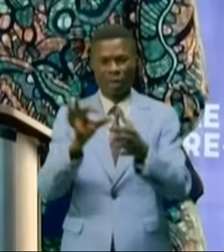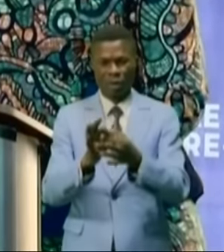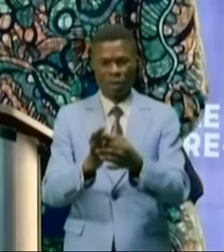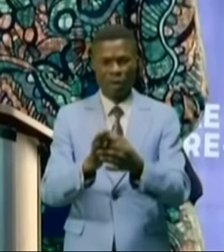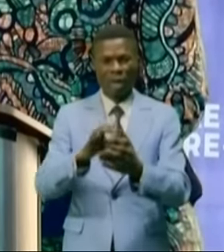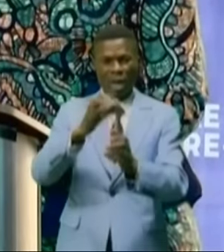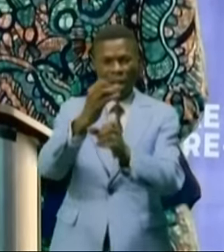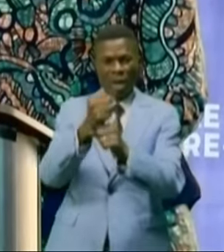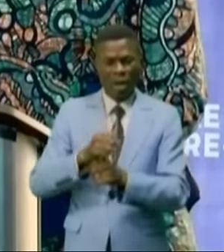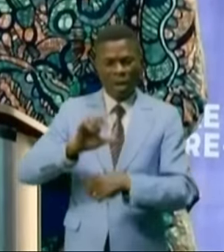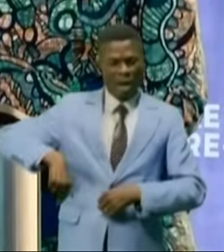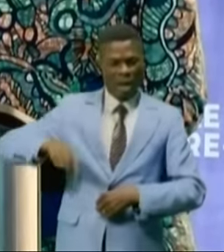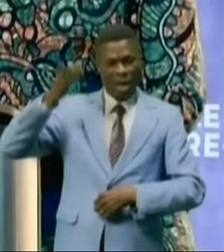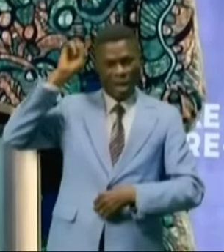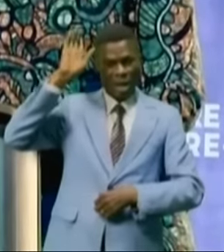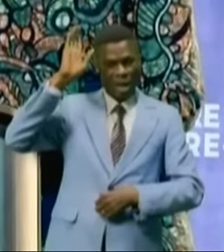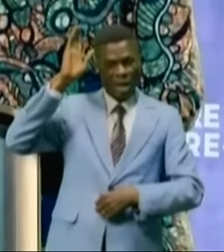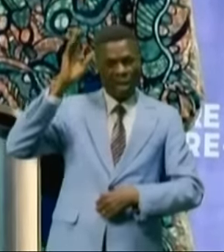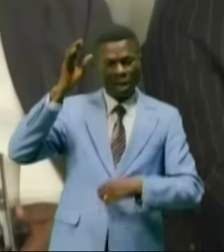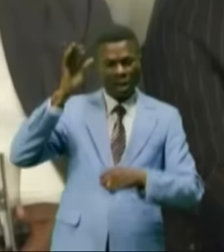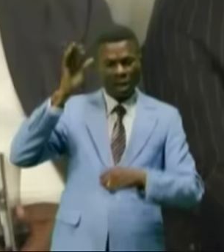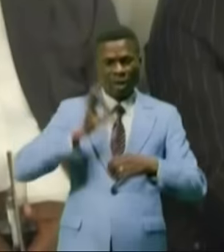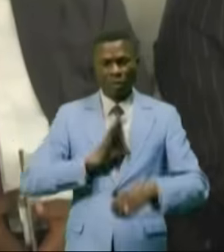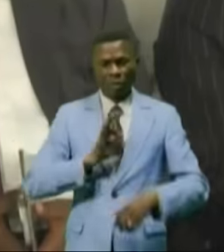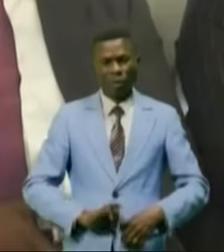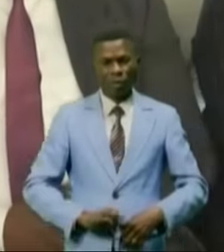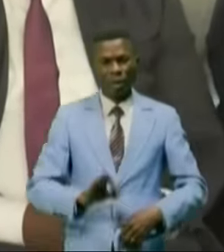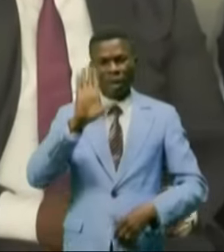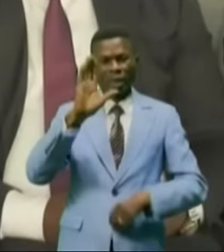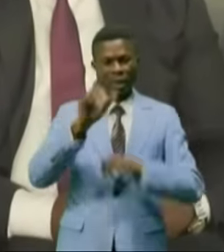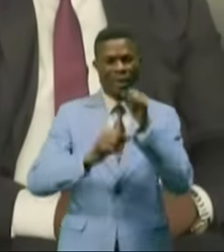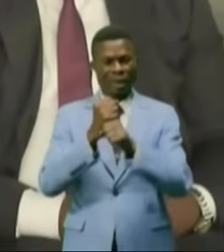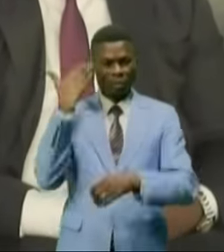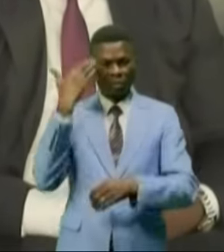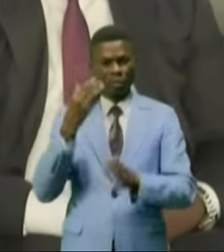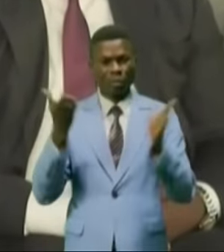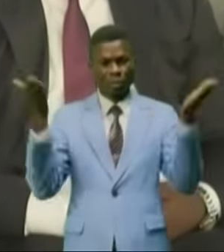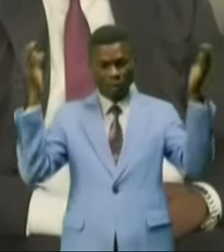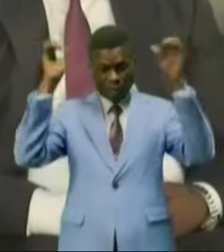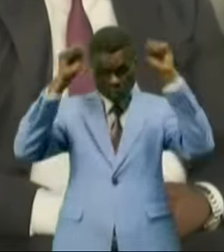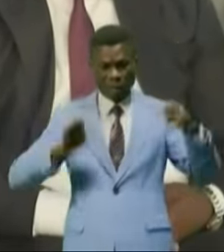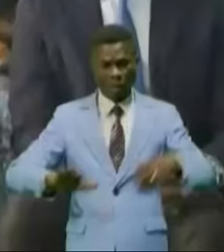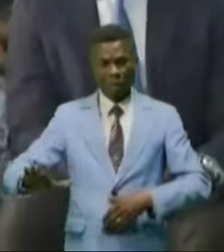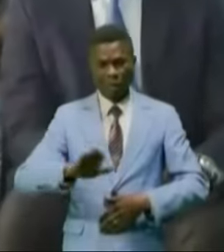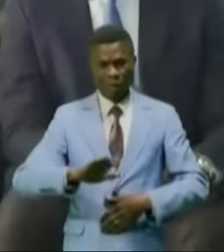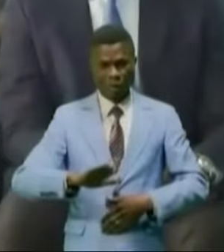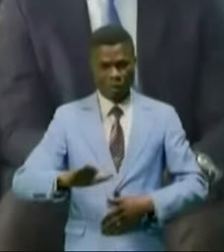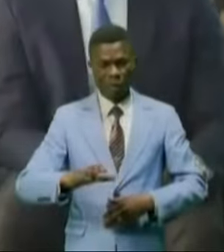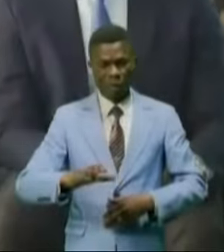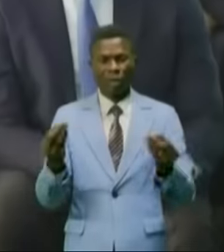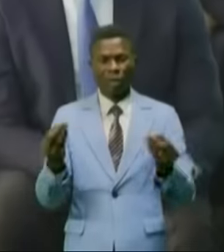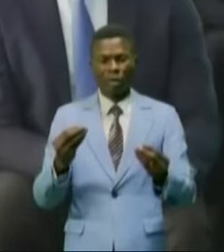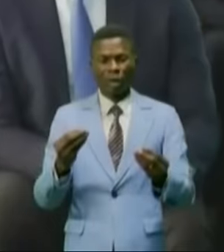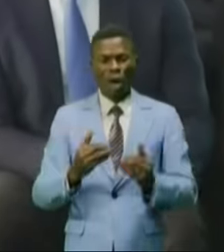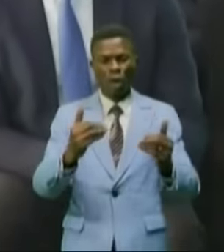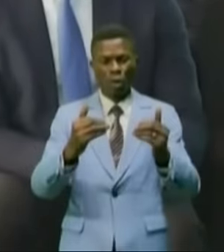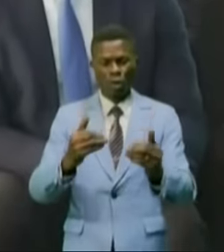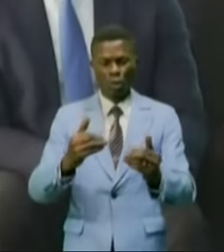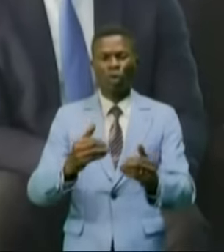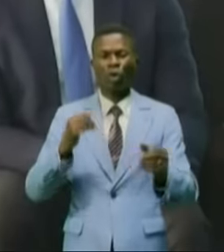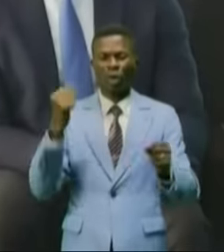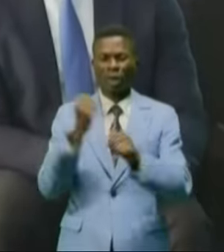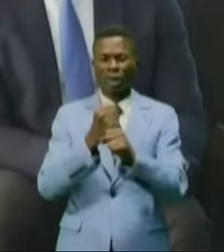acquis du premier mandat de son Excellence Félix-Antoine Tshisekedi, président de la République, en vue de parachever l'avènement d'un